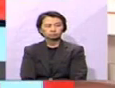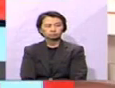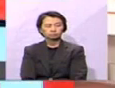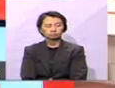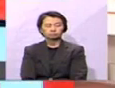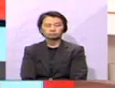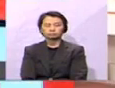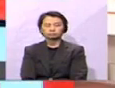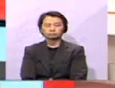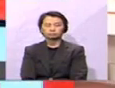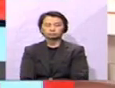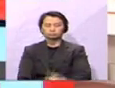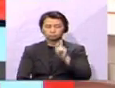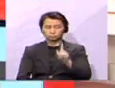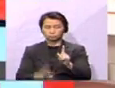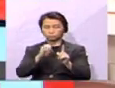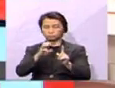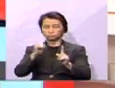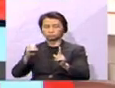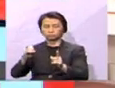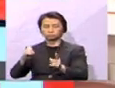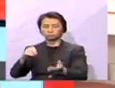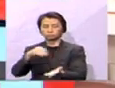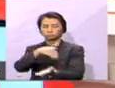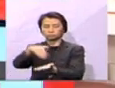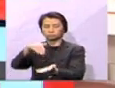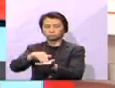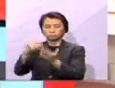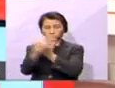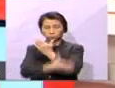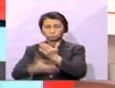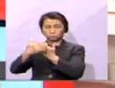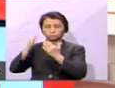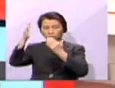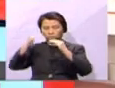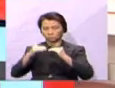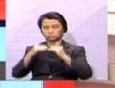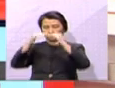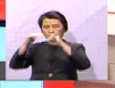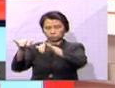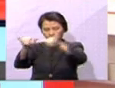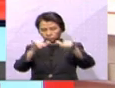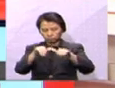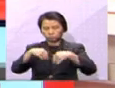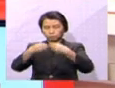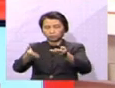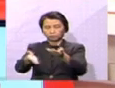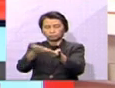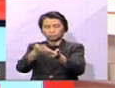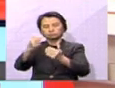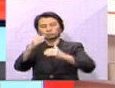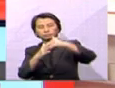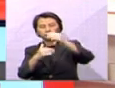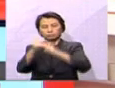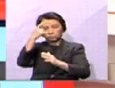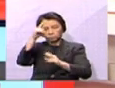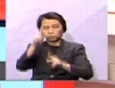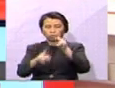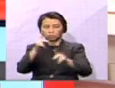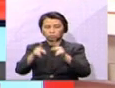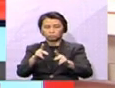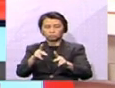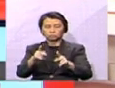Me 100 buah pusat pemindahan di seluruh negara akan dinaik taraf bagi meningkatkan kemudahan dan keselesaan kepada penduduk